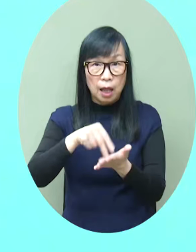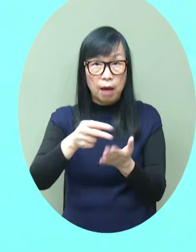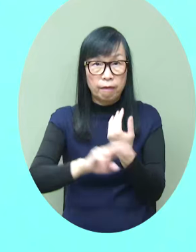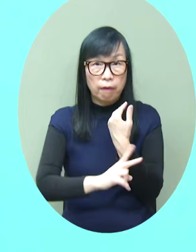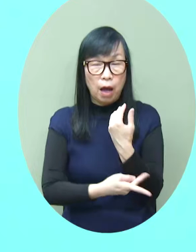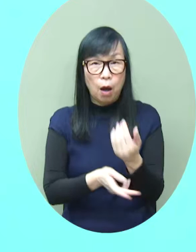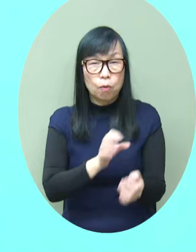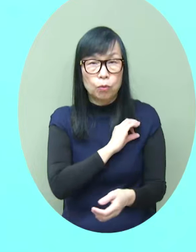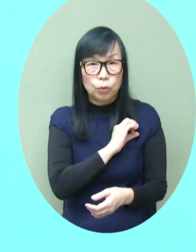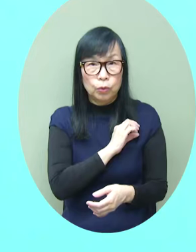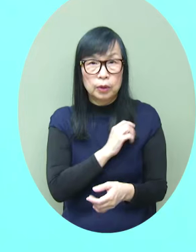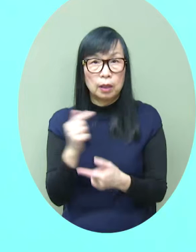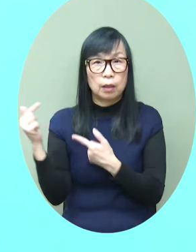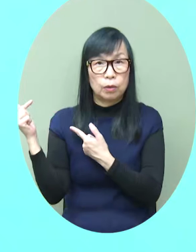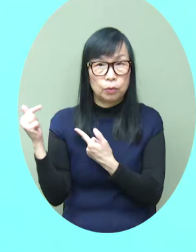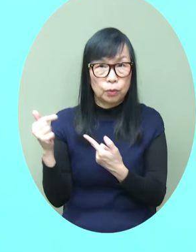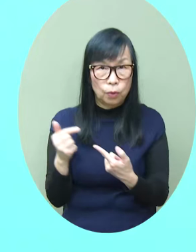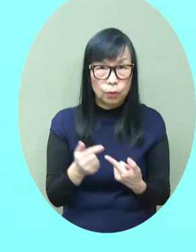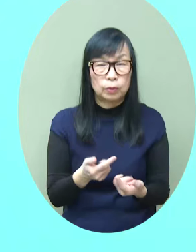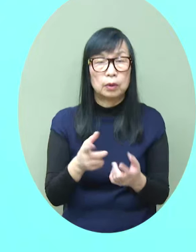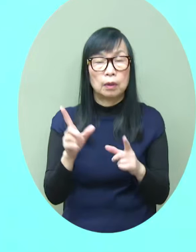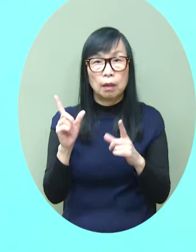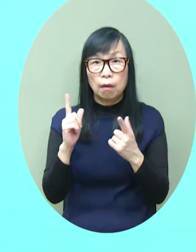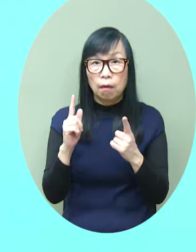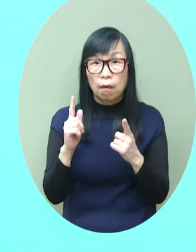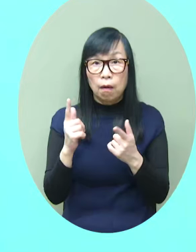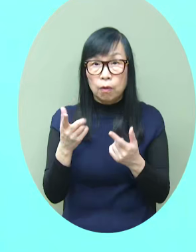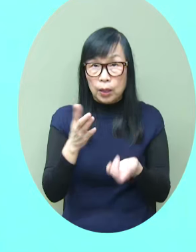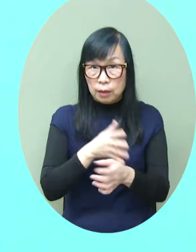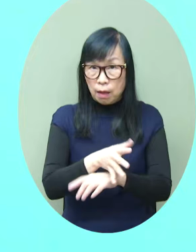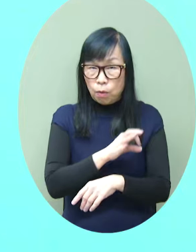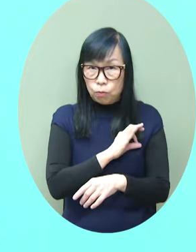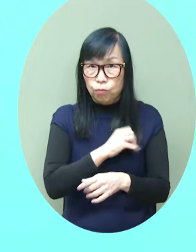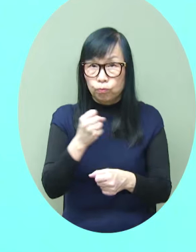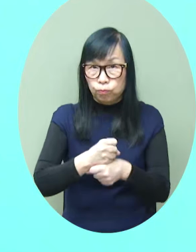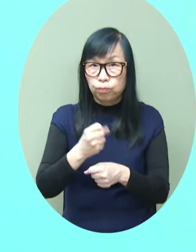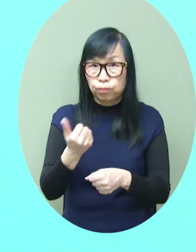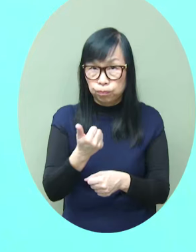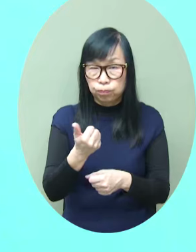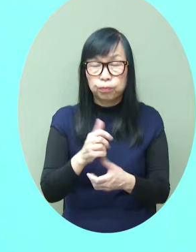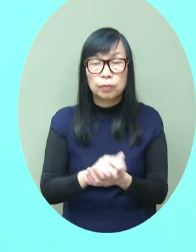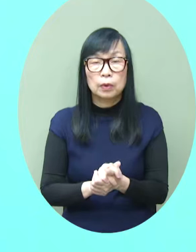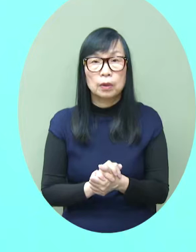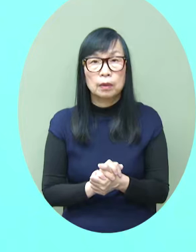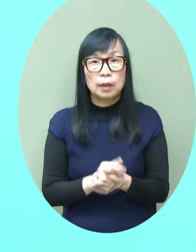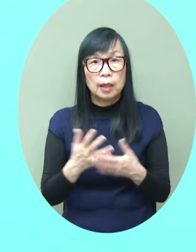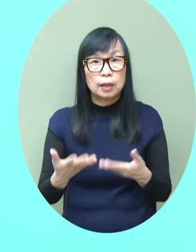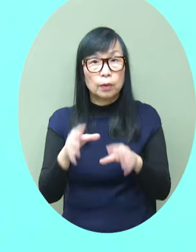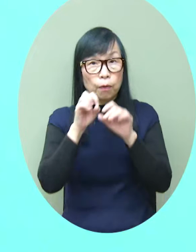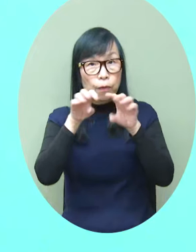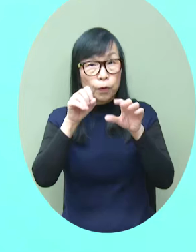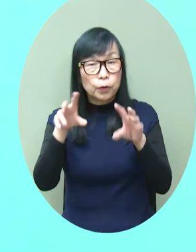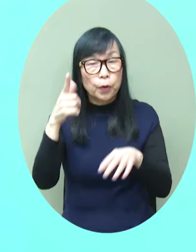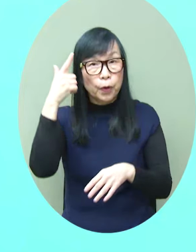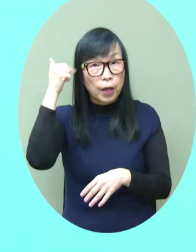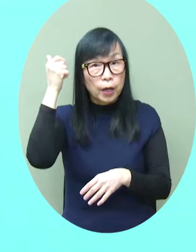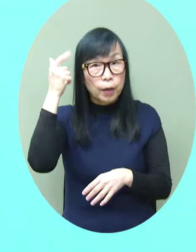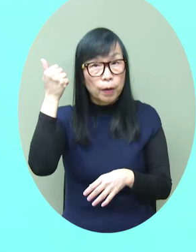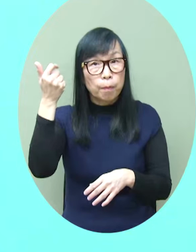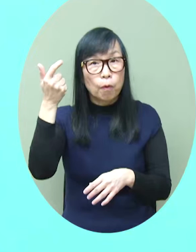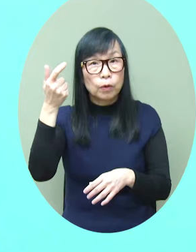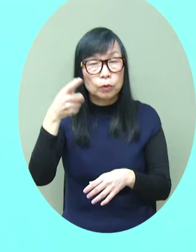續抱持這種的態度為社會做事。在這裡作一個呼籲，希望所有有志